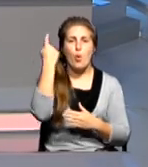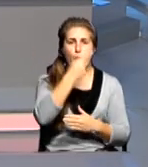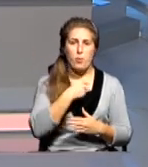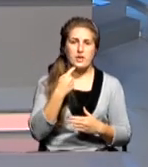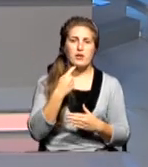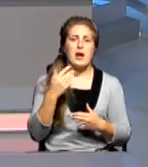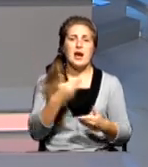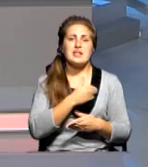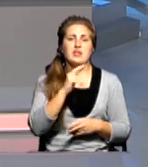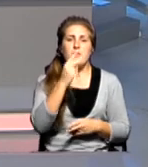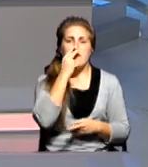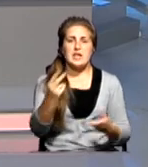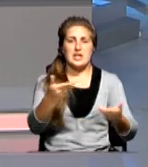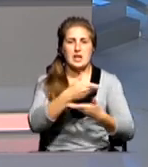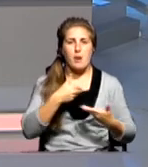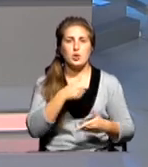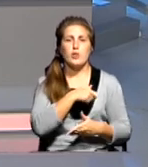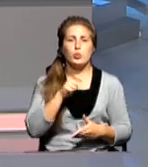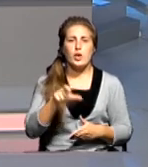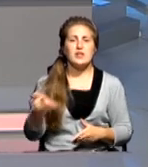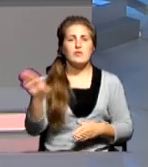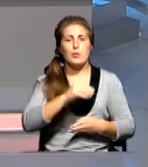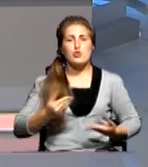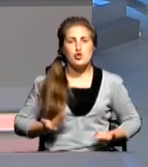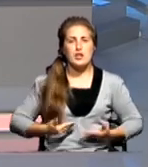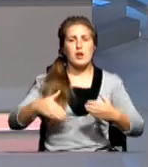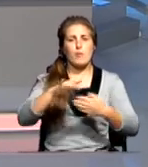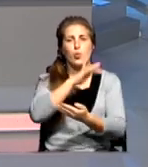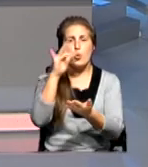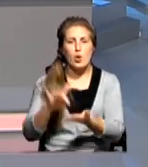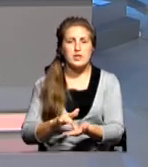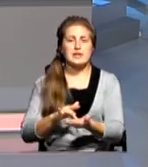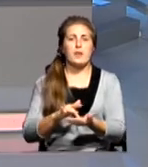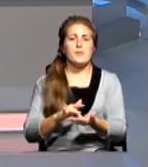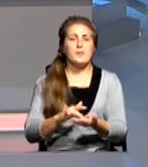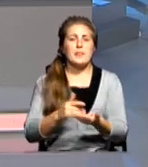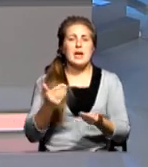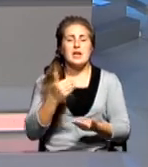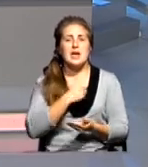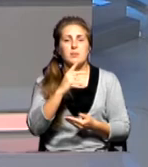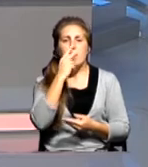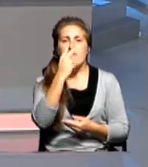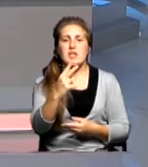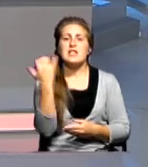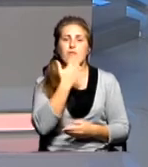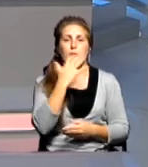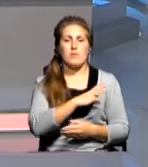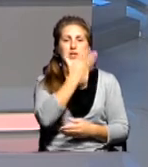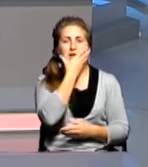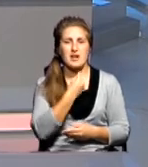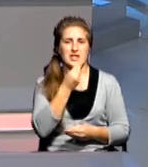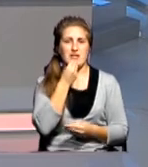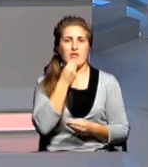хотелось бы видеть и нам депутатов всем жителям города хотелось бы видеть симферополь красивым